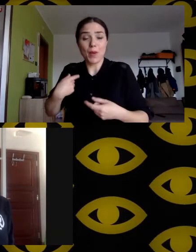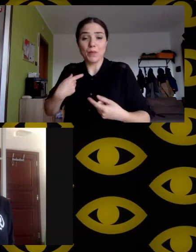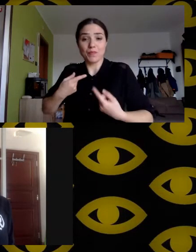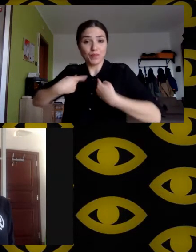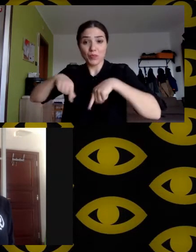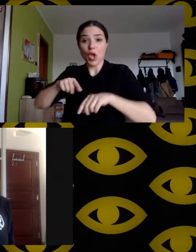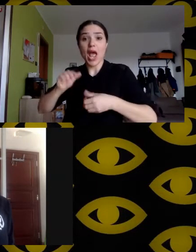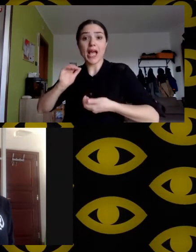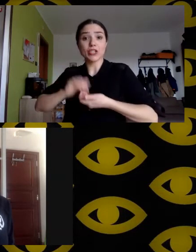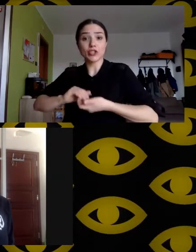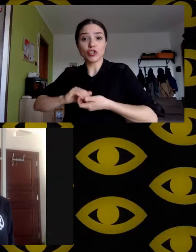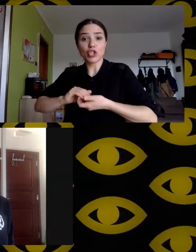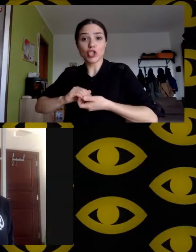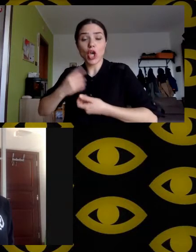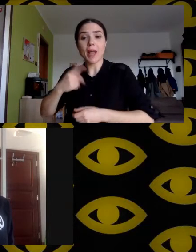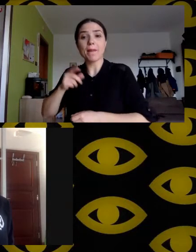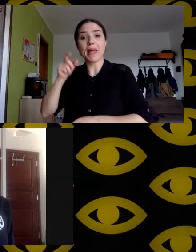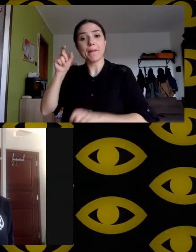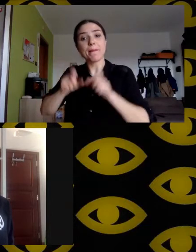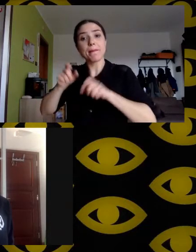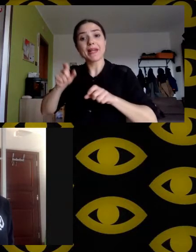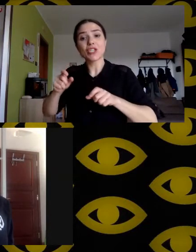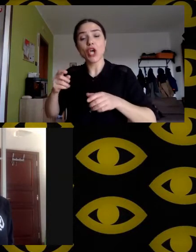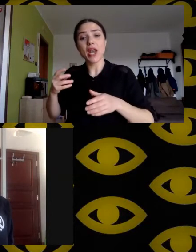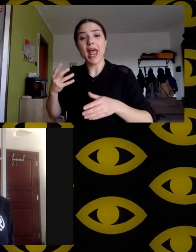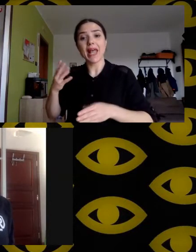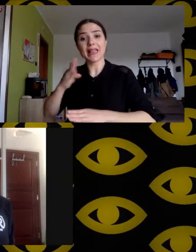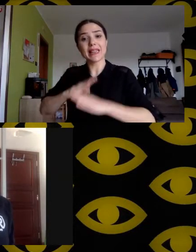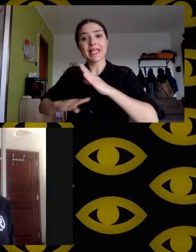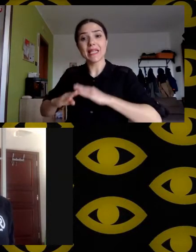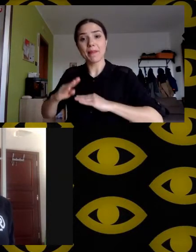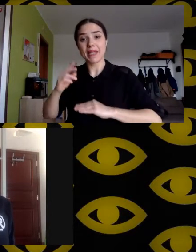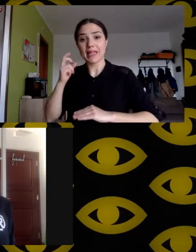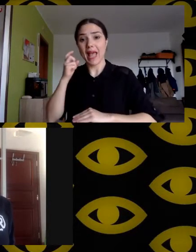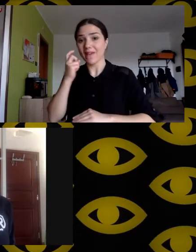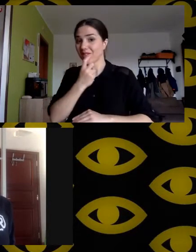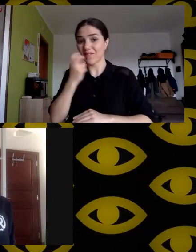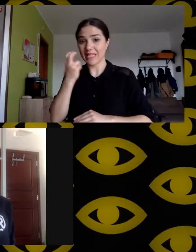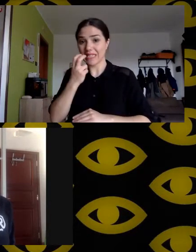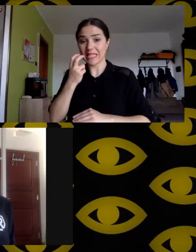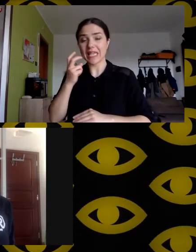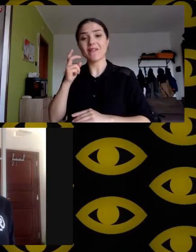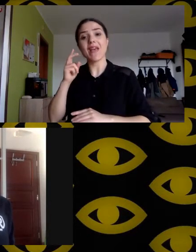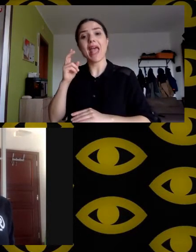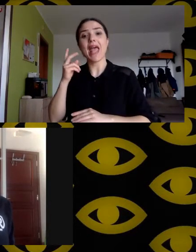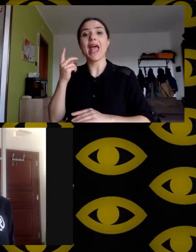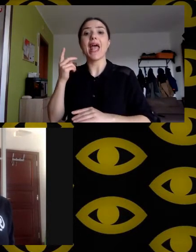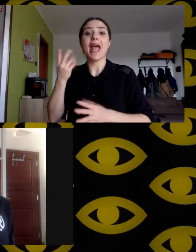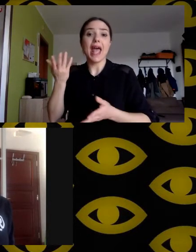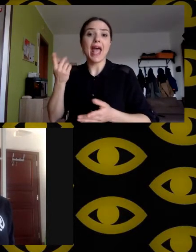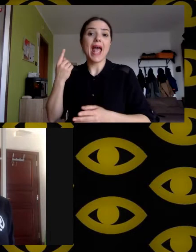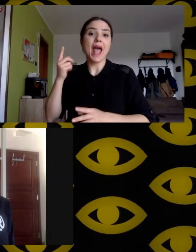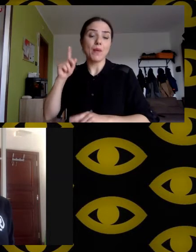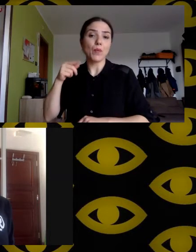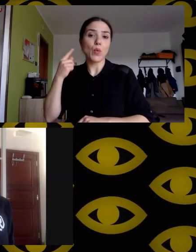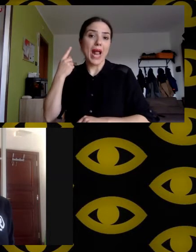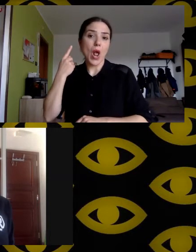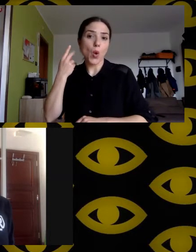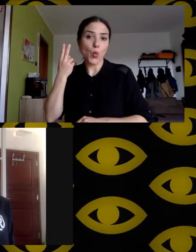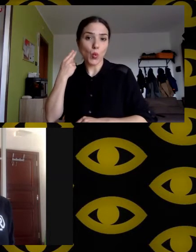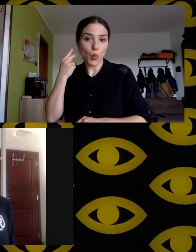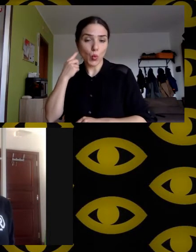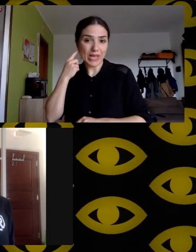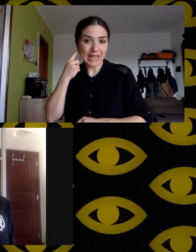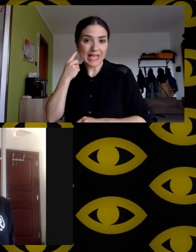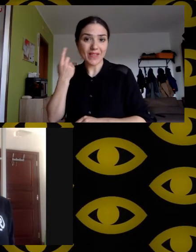si occupa di persone con appunto disabilità sia visive e da oggi ancora di più e più di prima anche di disabilità uditive,